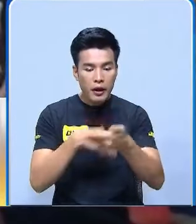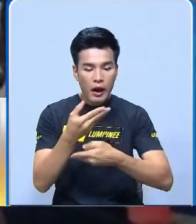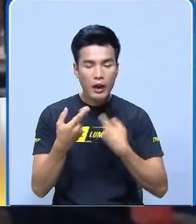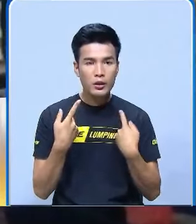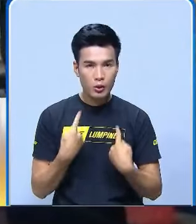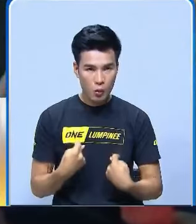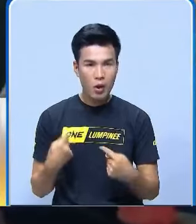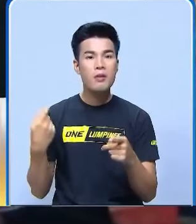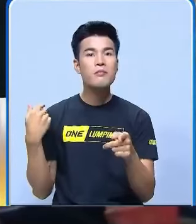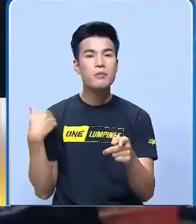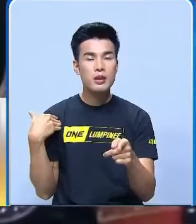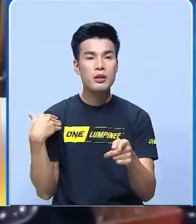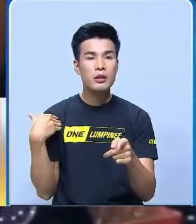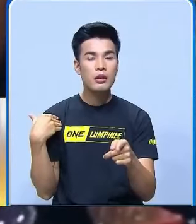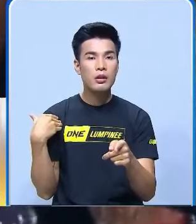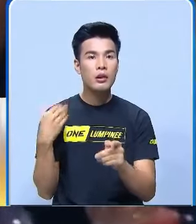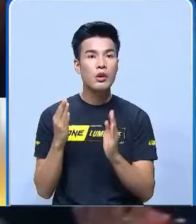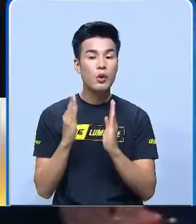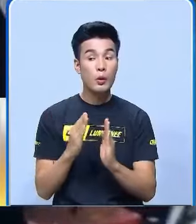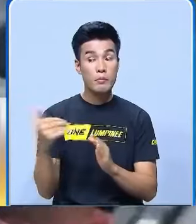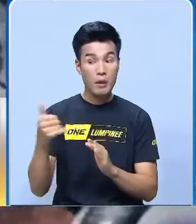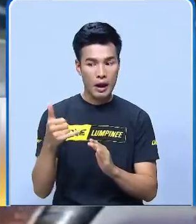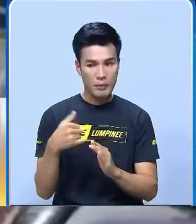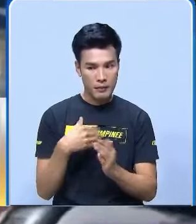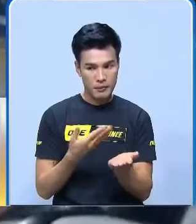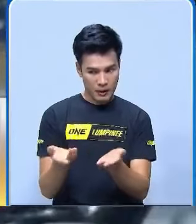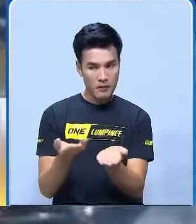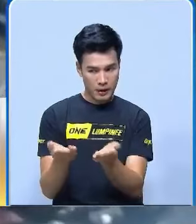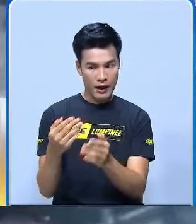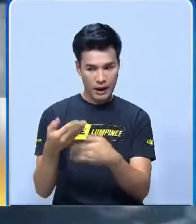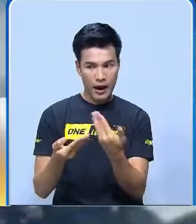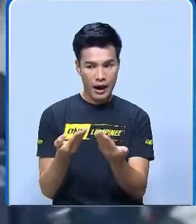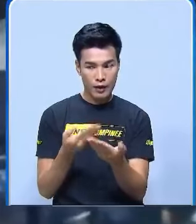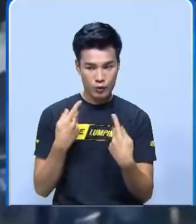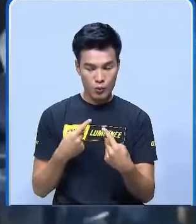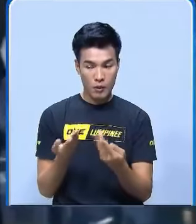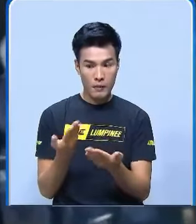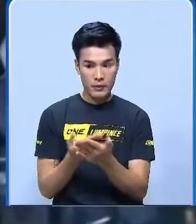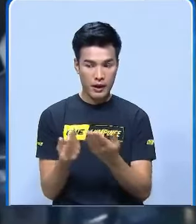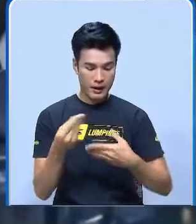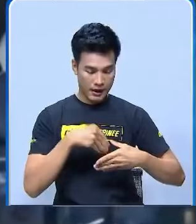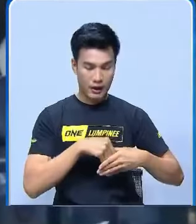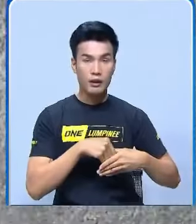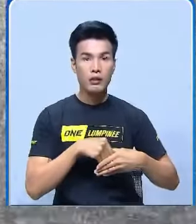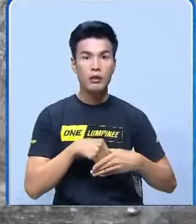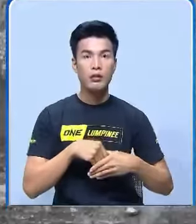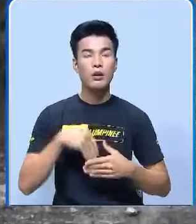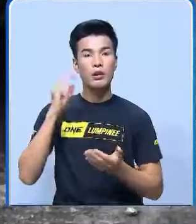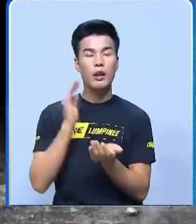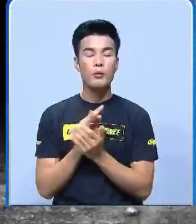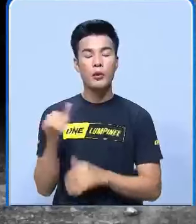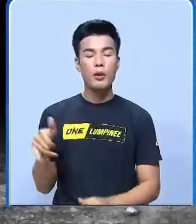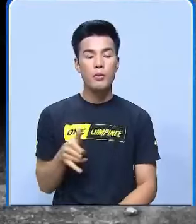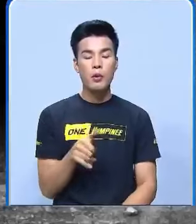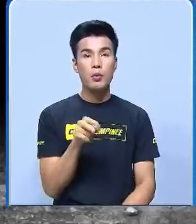านลักลอบค้าประเวณีให้กับลูกค้าด้วยตำรวจเลยส่งสายเข้าไปในร้านไปแฝงตัวพ